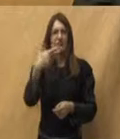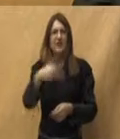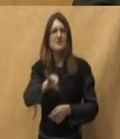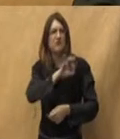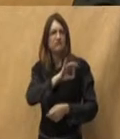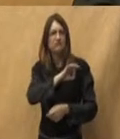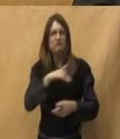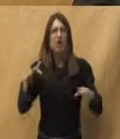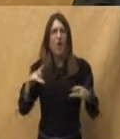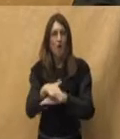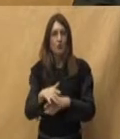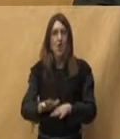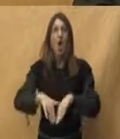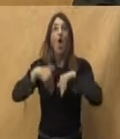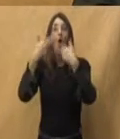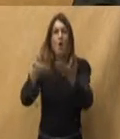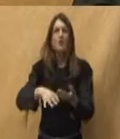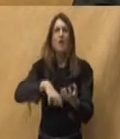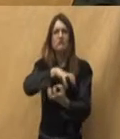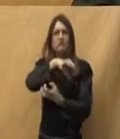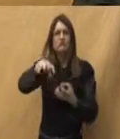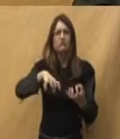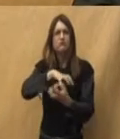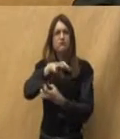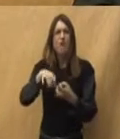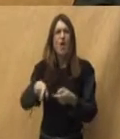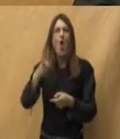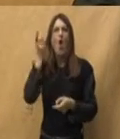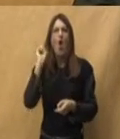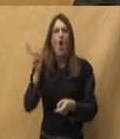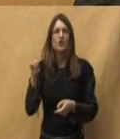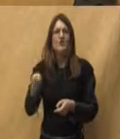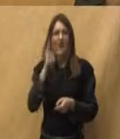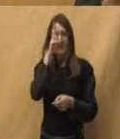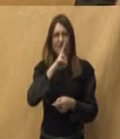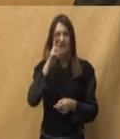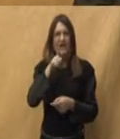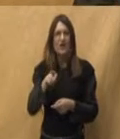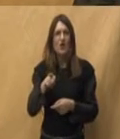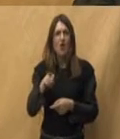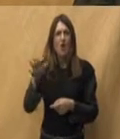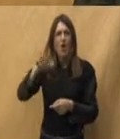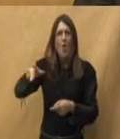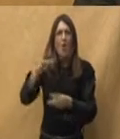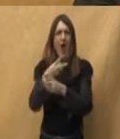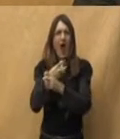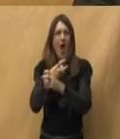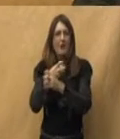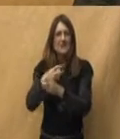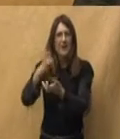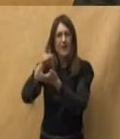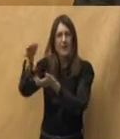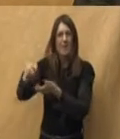došla velika i poznata afera sa otrovanim vinom. To je pokrajina u Austriji, Burgenland,